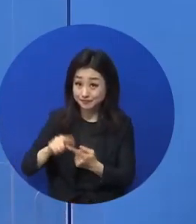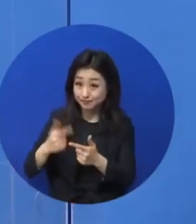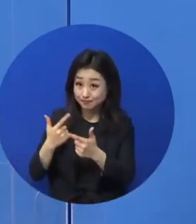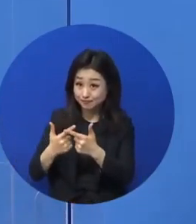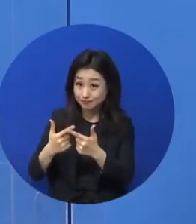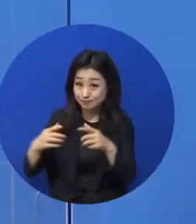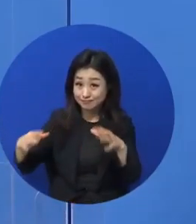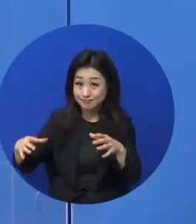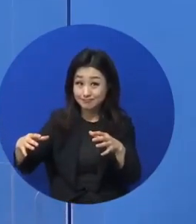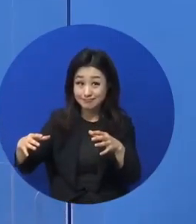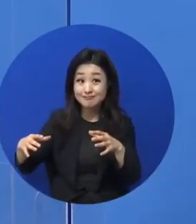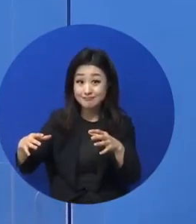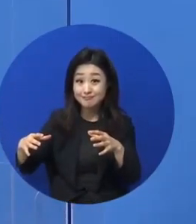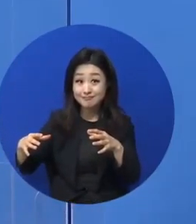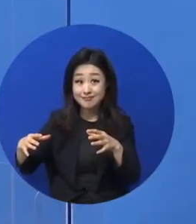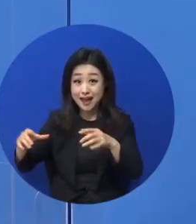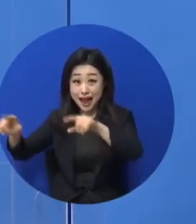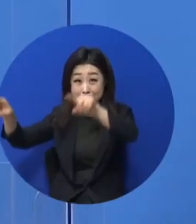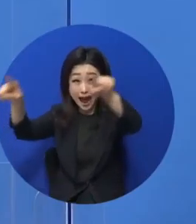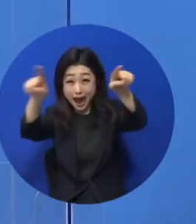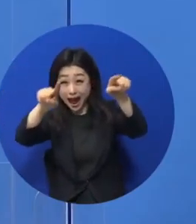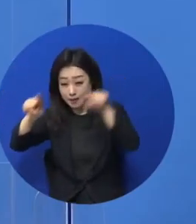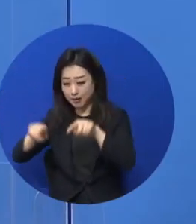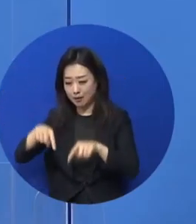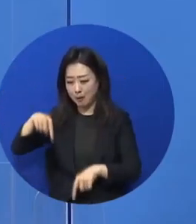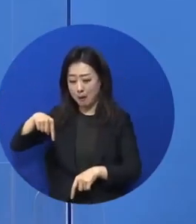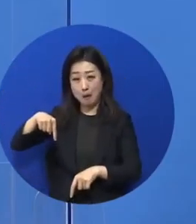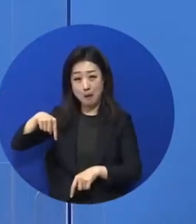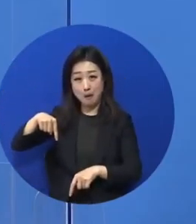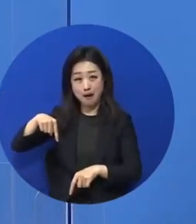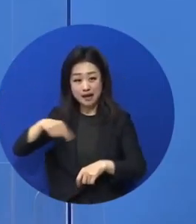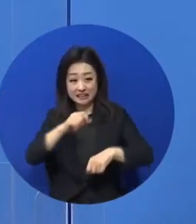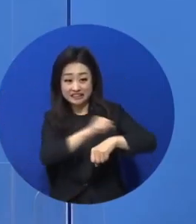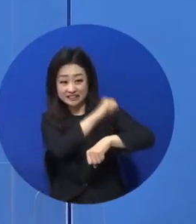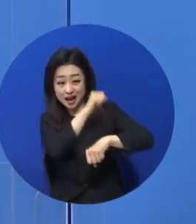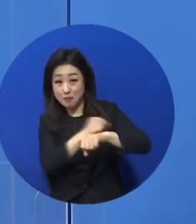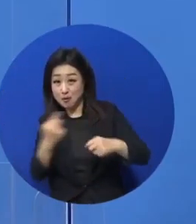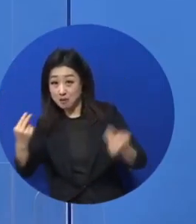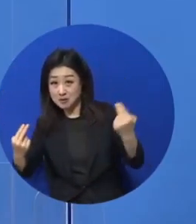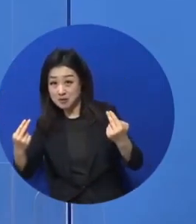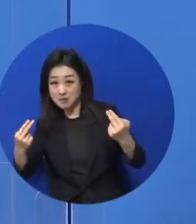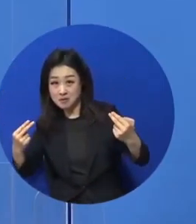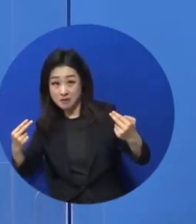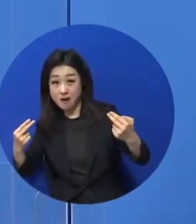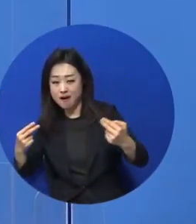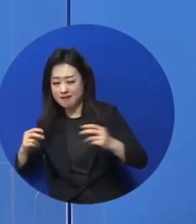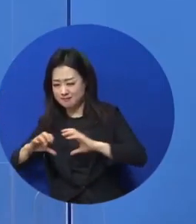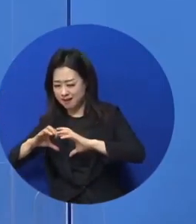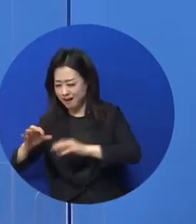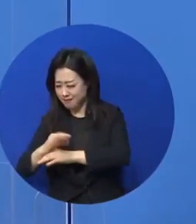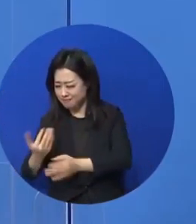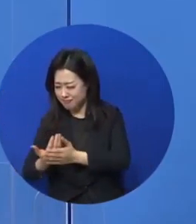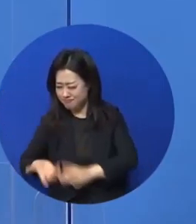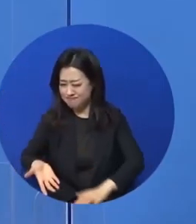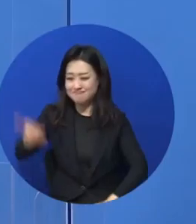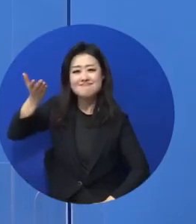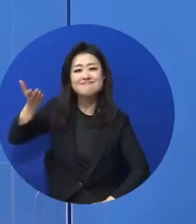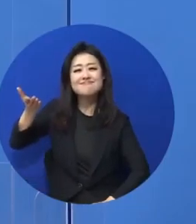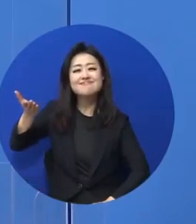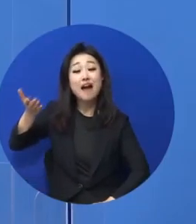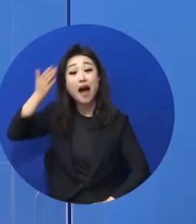부산이 한반도 남쪽에서 싱가포르 같은 거대 도시, 세계적인 경제 도시를 만들 수 있다 그러면은